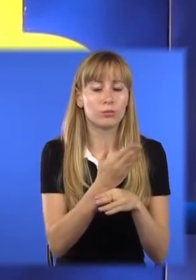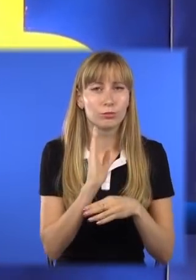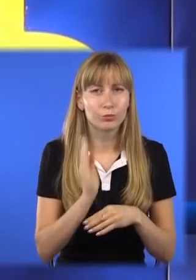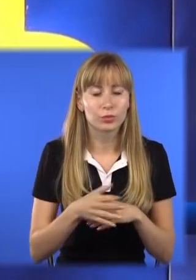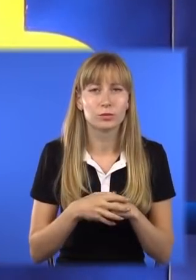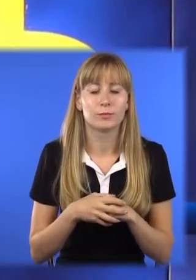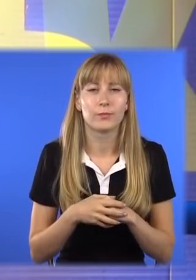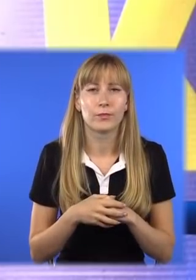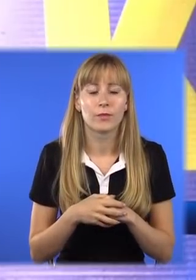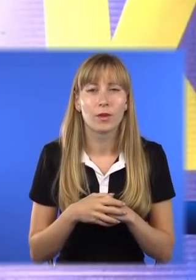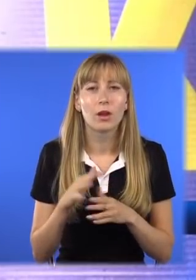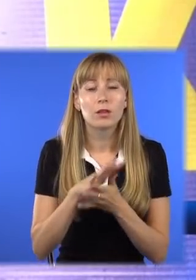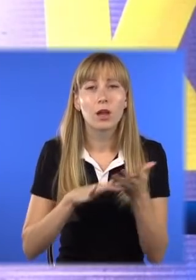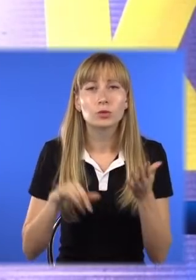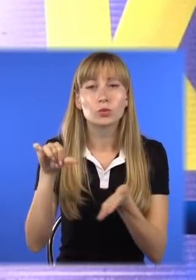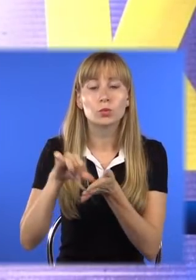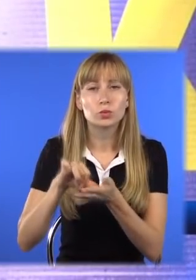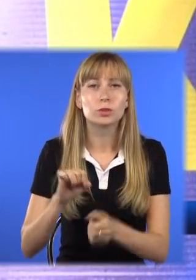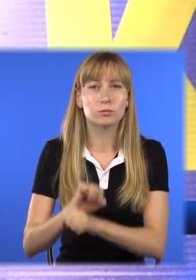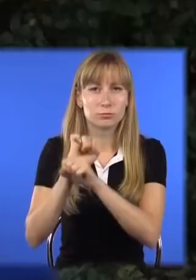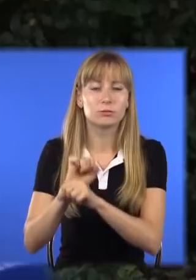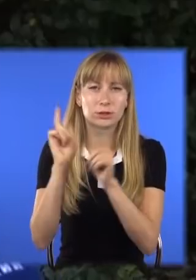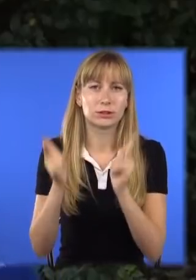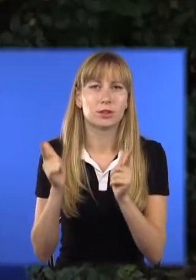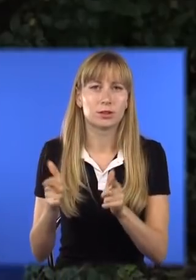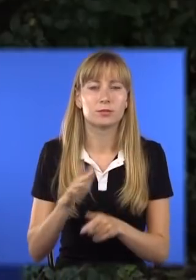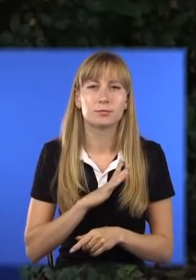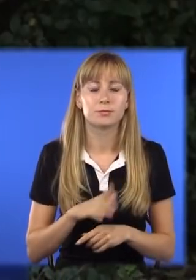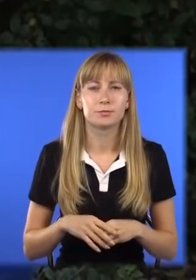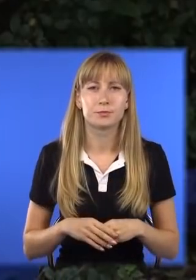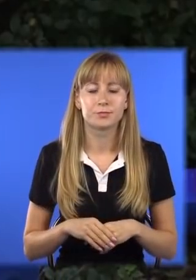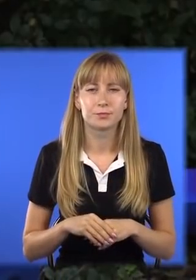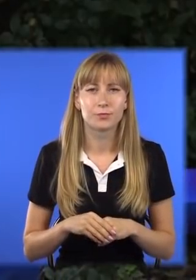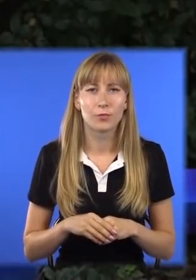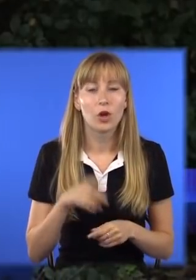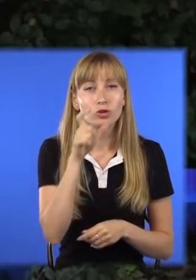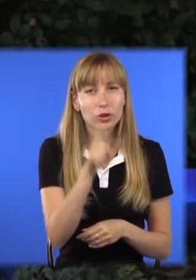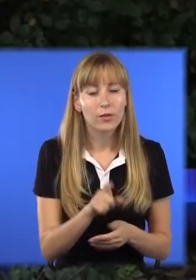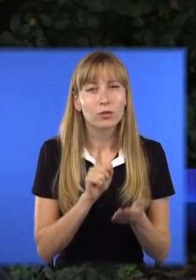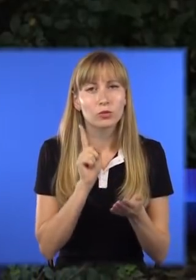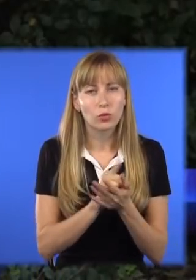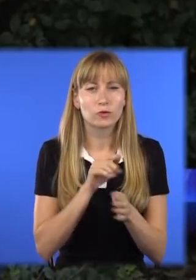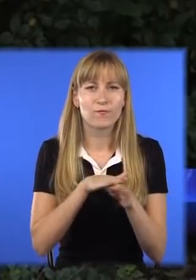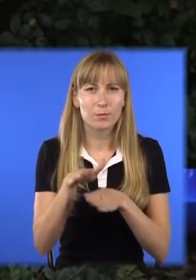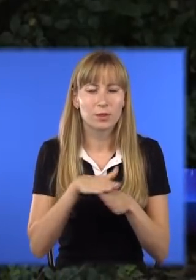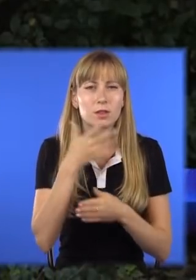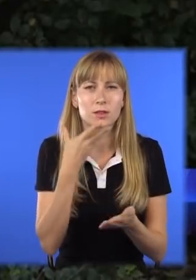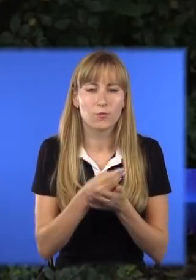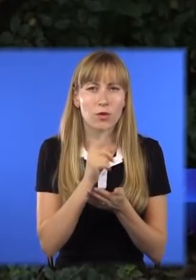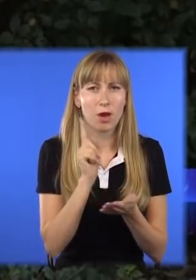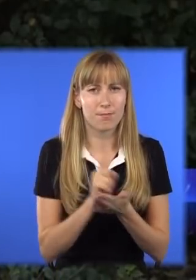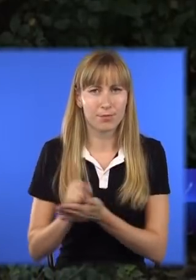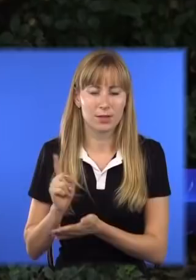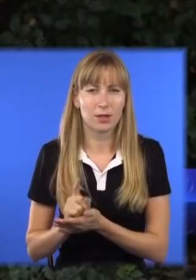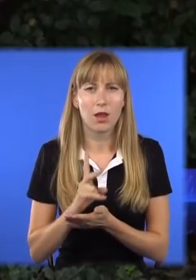Відзначу, учасники мітингу підтримали це рішення. Человек должен выполнять возложенные на него задачи, а не прятаться